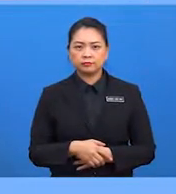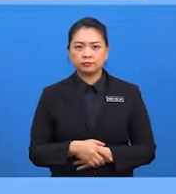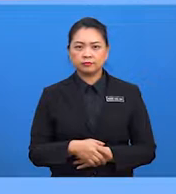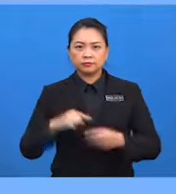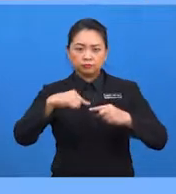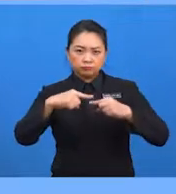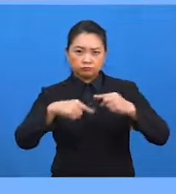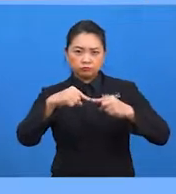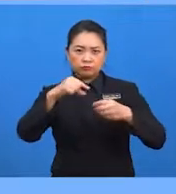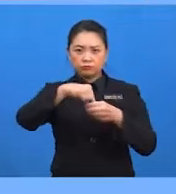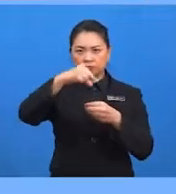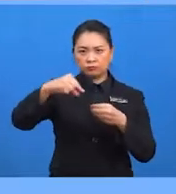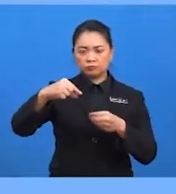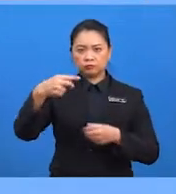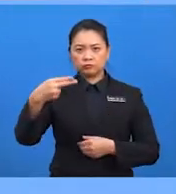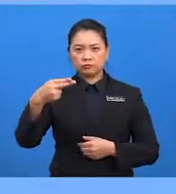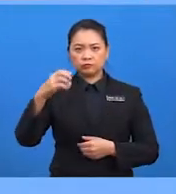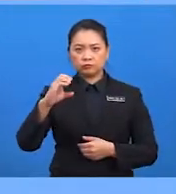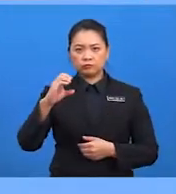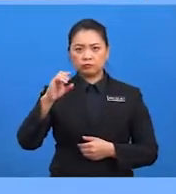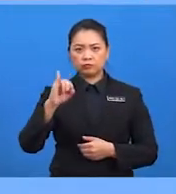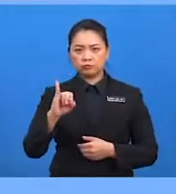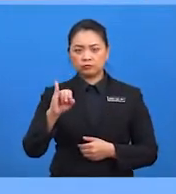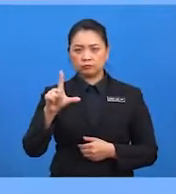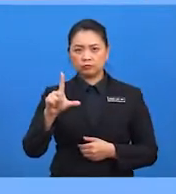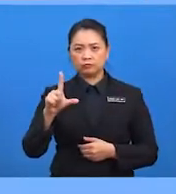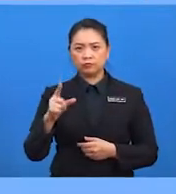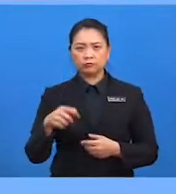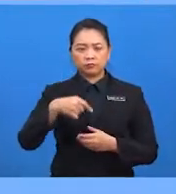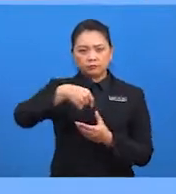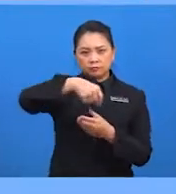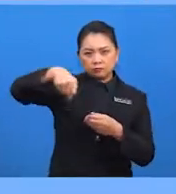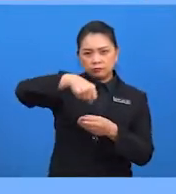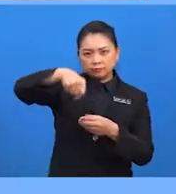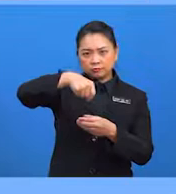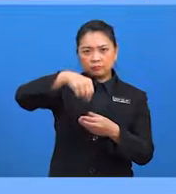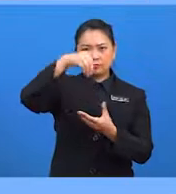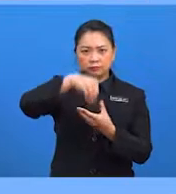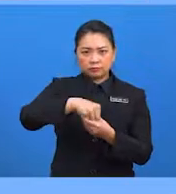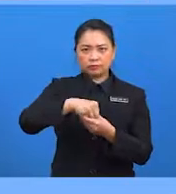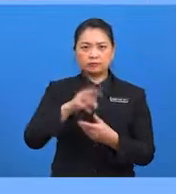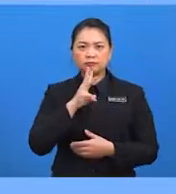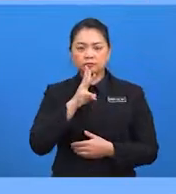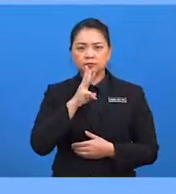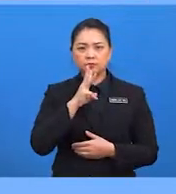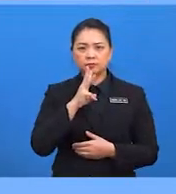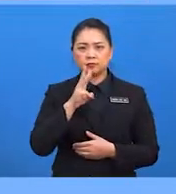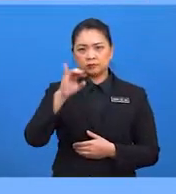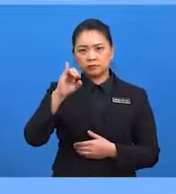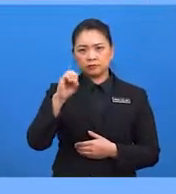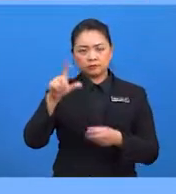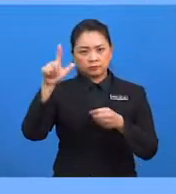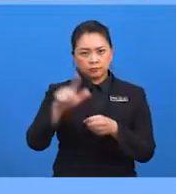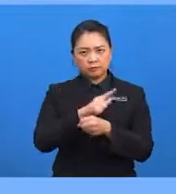Apabila gas hidrogen klorida larut di dalam air, ia mengayun